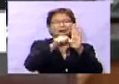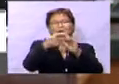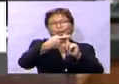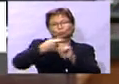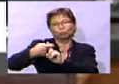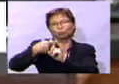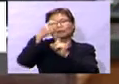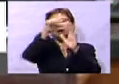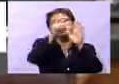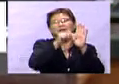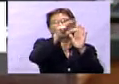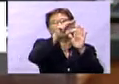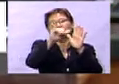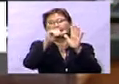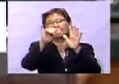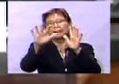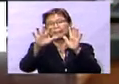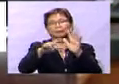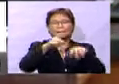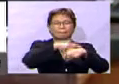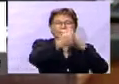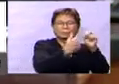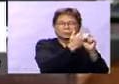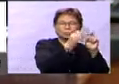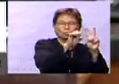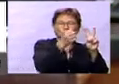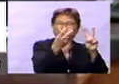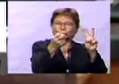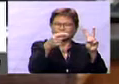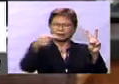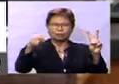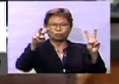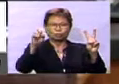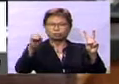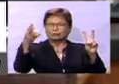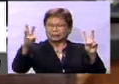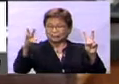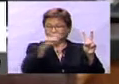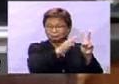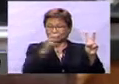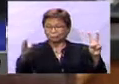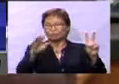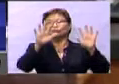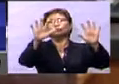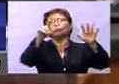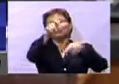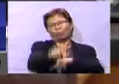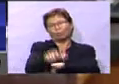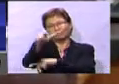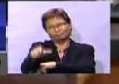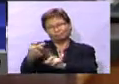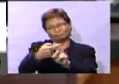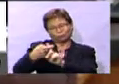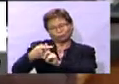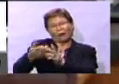Akta 365 dari tempoh 2012 hingga 2016 adalah seramai 10 orang. Dari